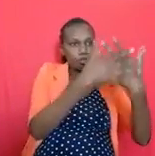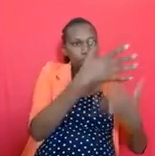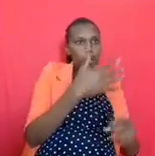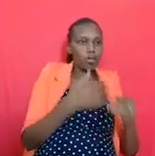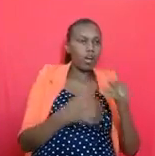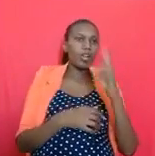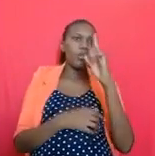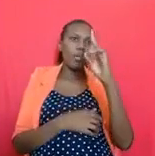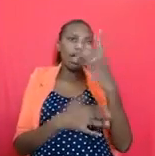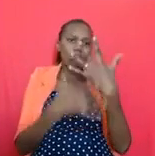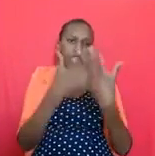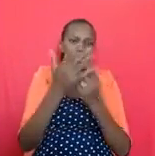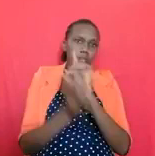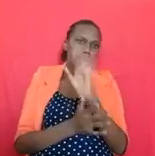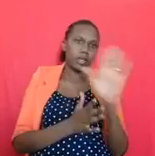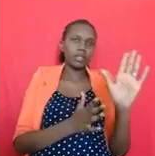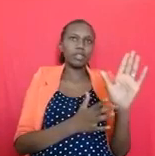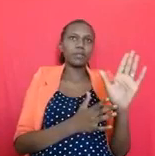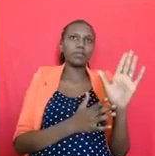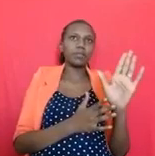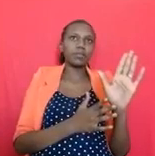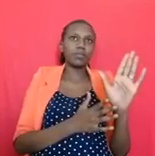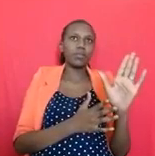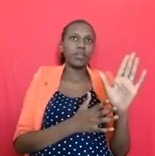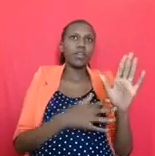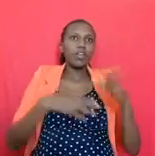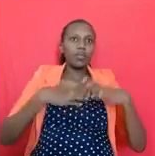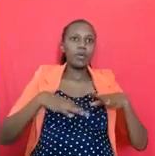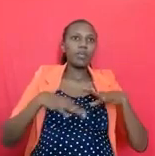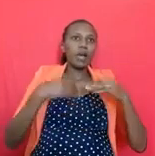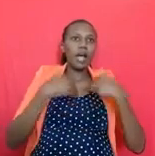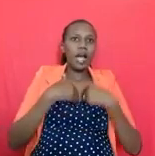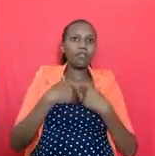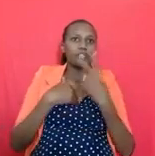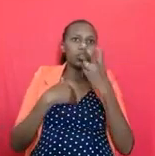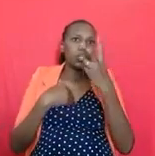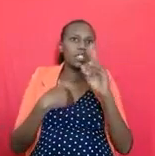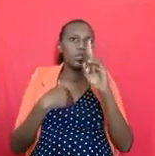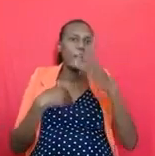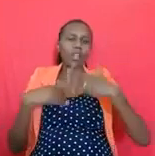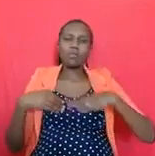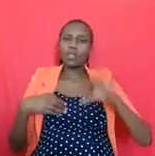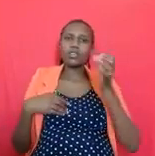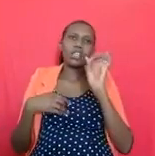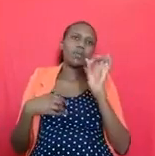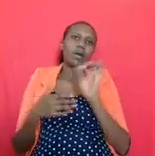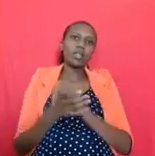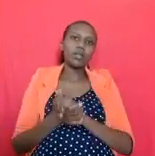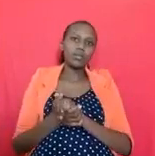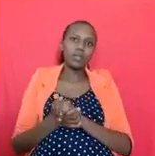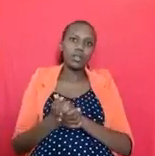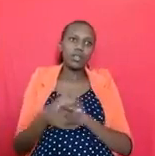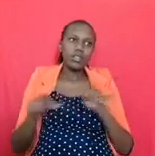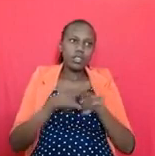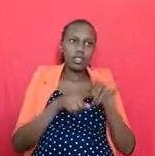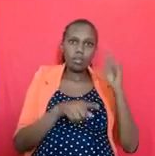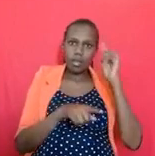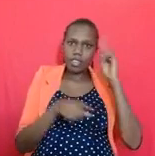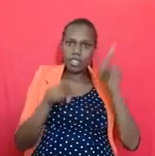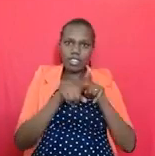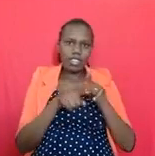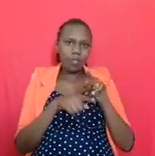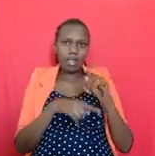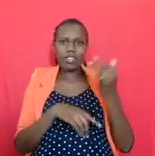osh formu we mwe tu. Lukuli marasha mwrikagia mirogo ere shia mudu mwe. Na gweshi ya kuno